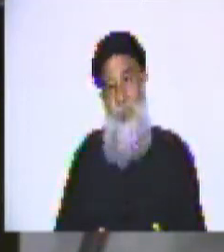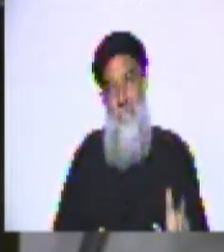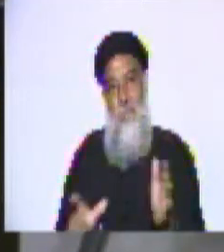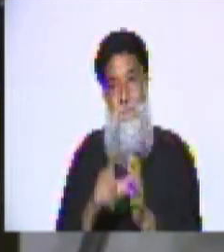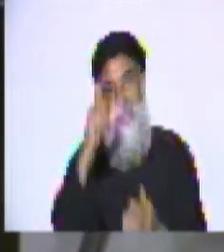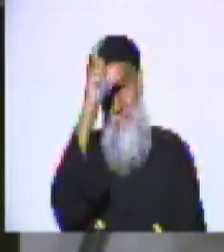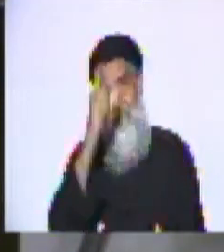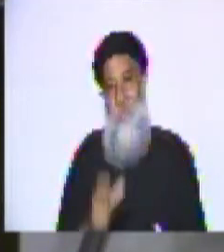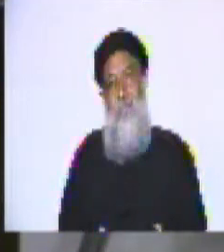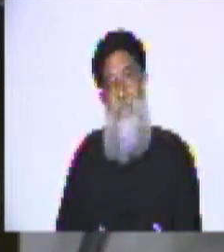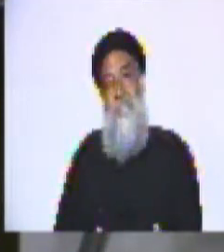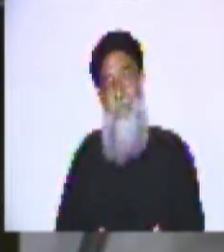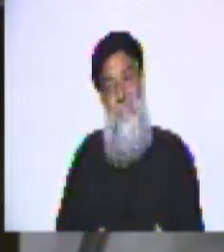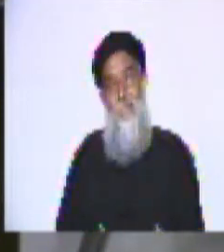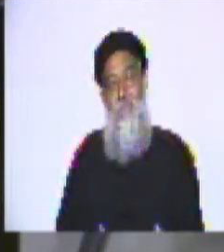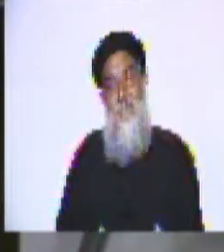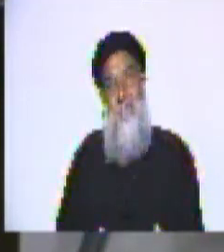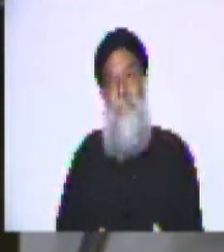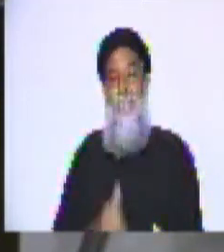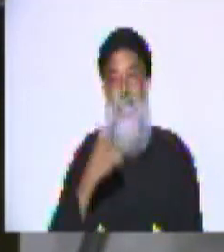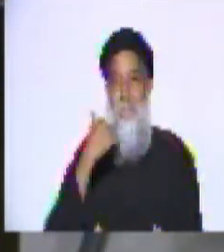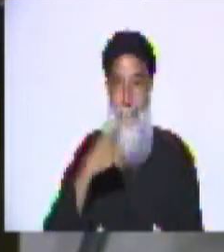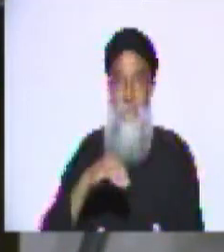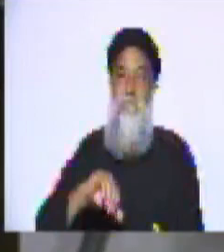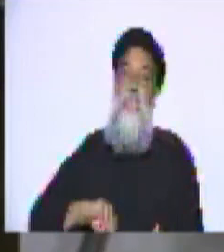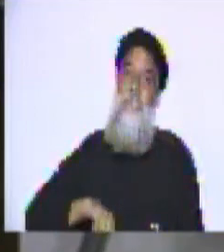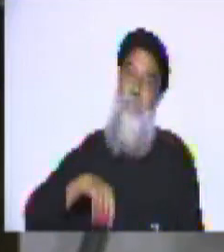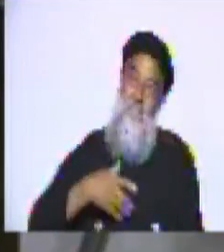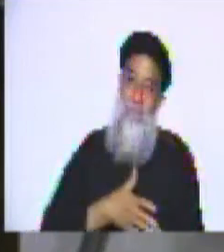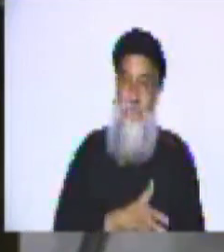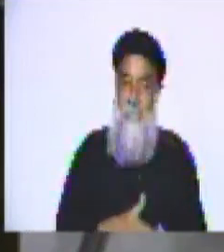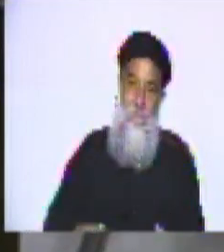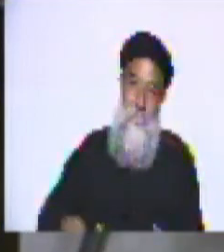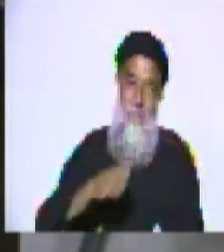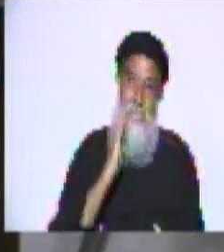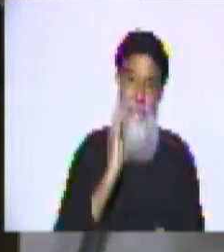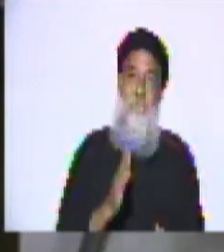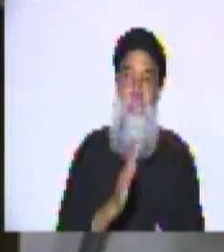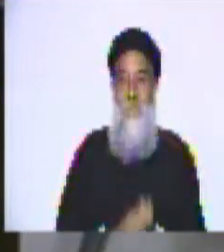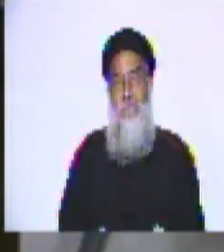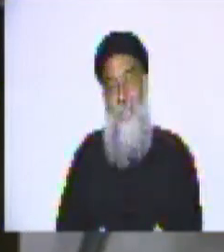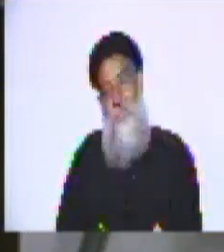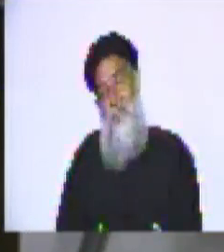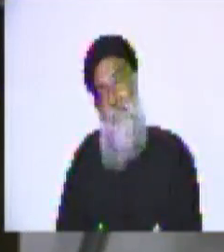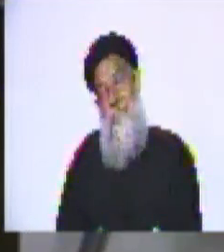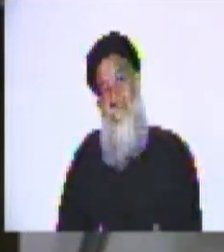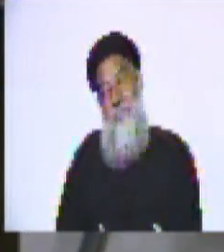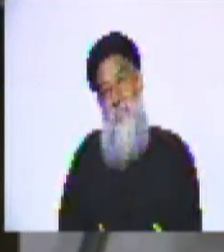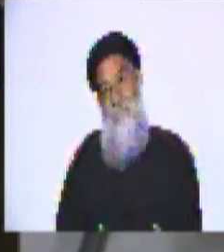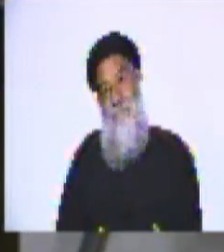أو طريقته في الحياة، يعني الشخصية بتاعته.